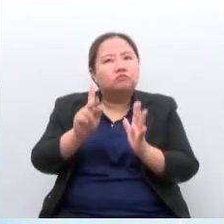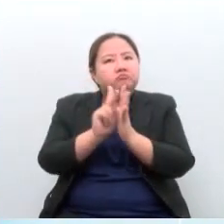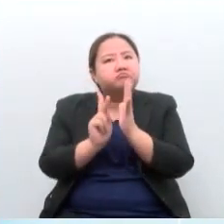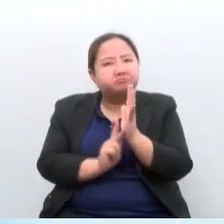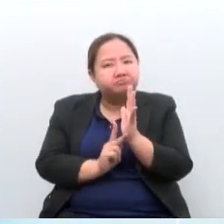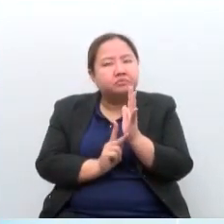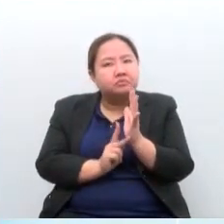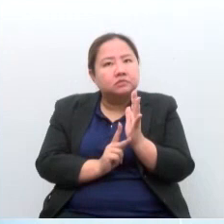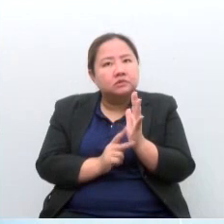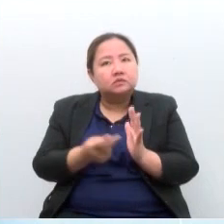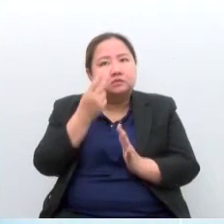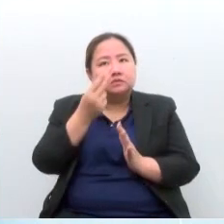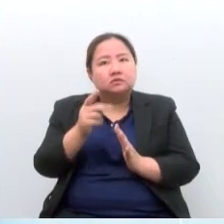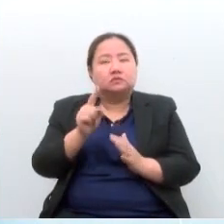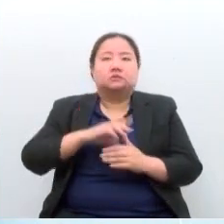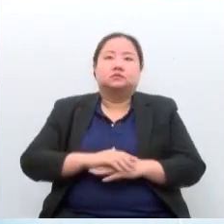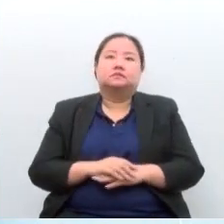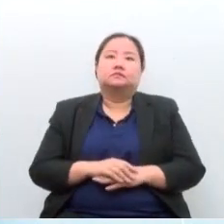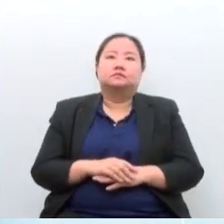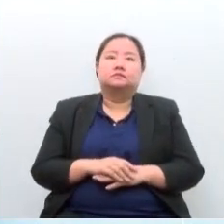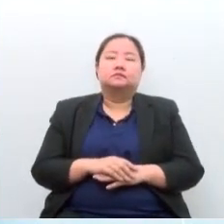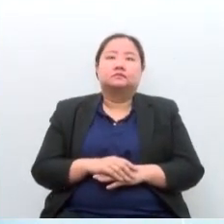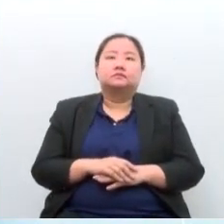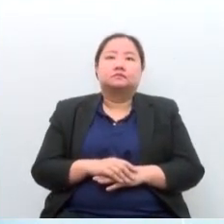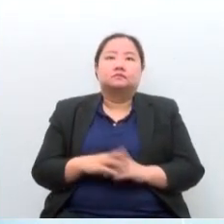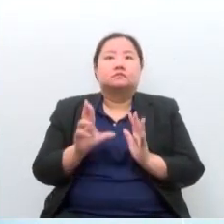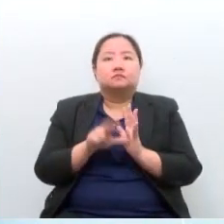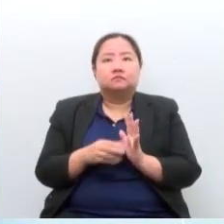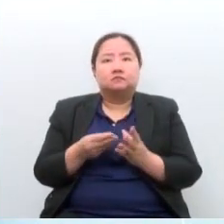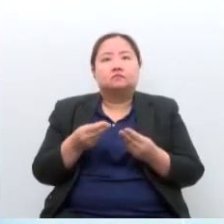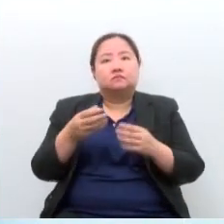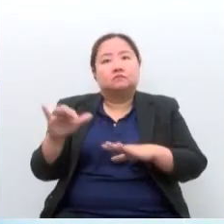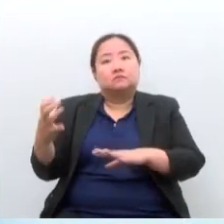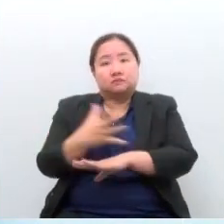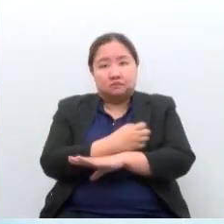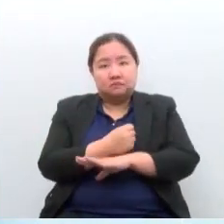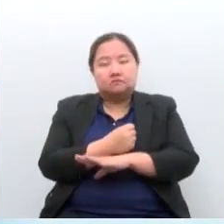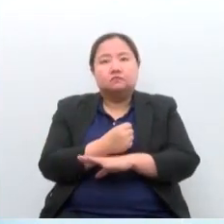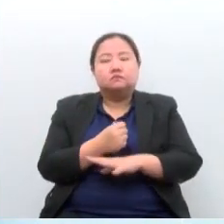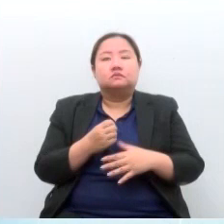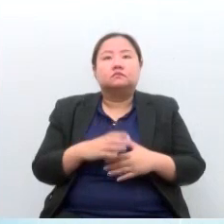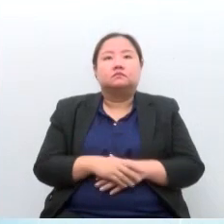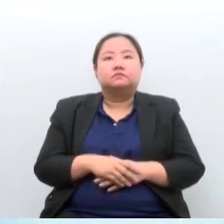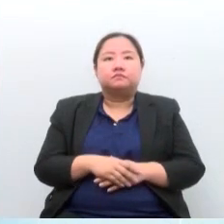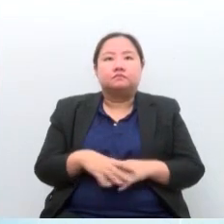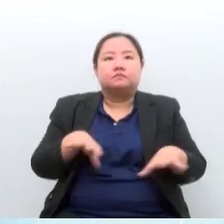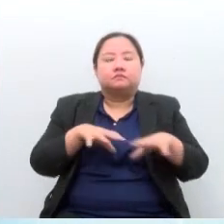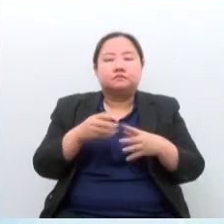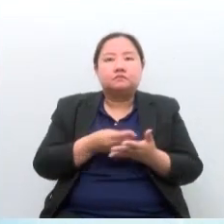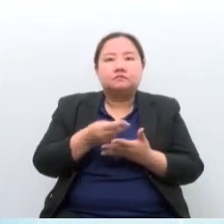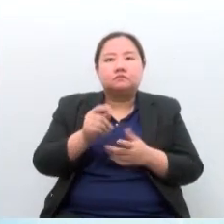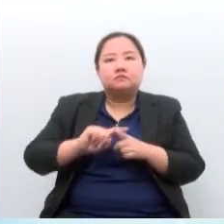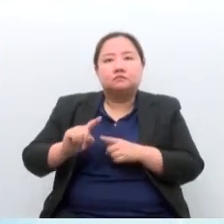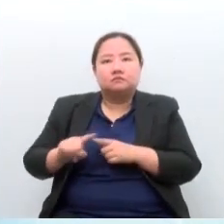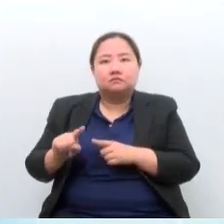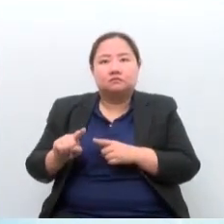ยังอยู่ในส่วนของเอ่อที่เลขาธิการได้มอบอำนาจให้ให้เขตพื้นที่ก่อนนะครับเรื่องจัดซื้อจัดจ้างนะครับส่วนส